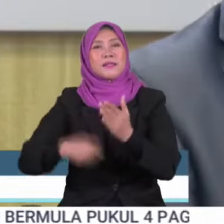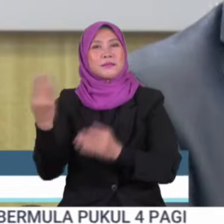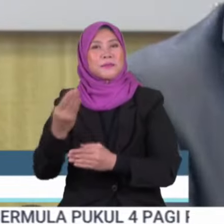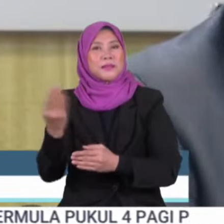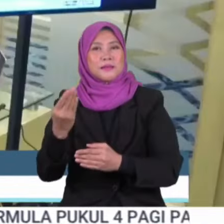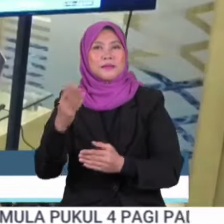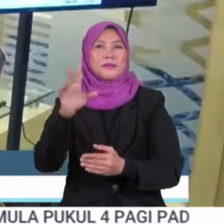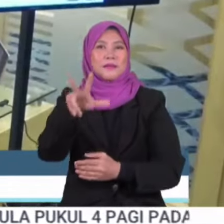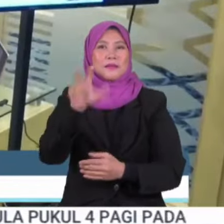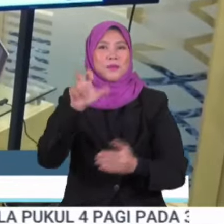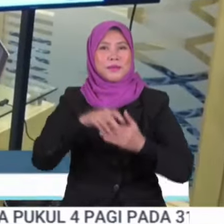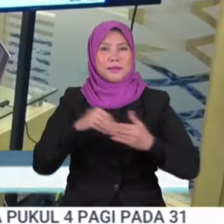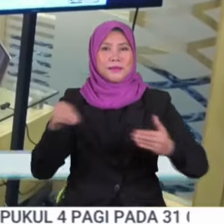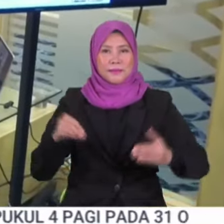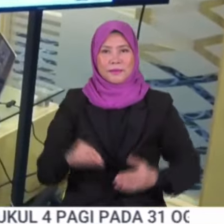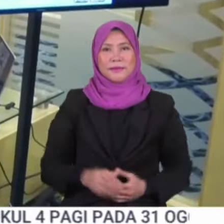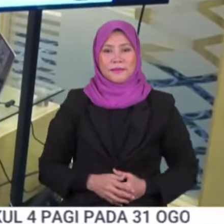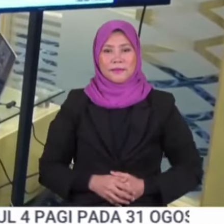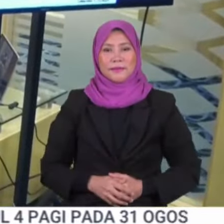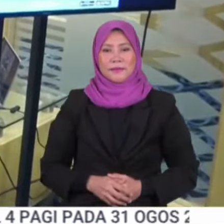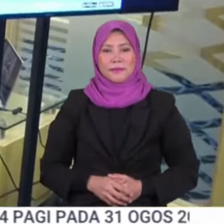300 ringgit